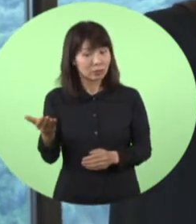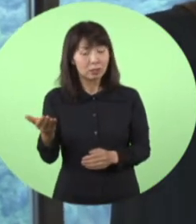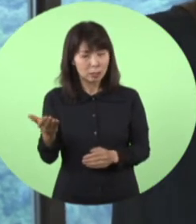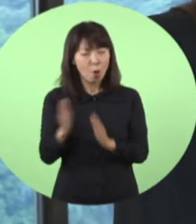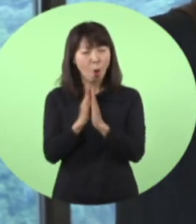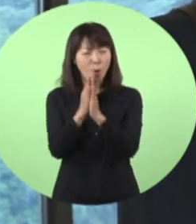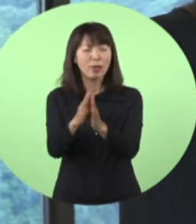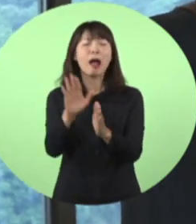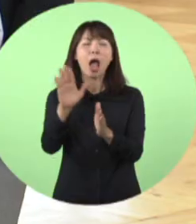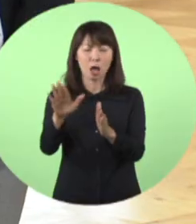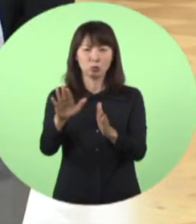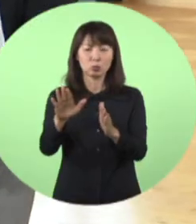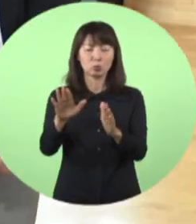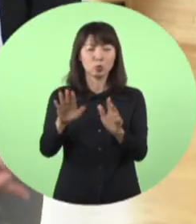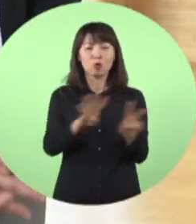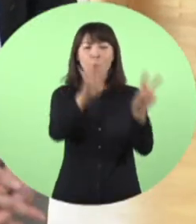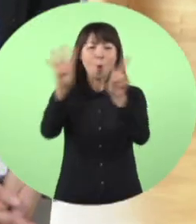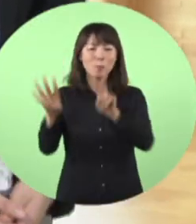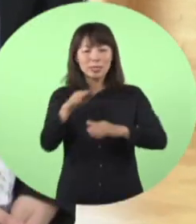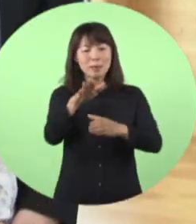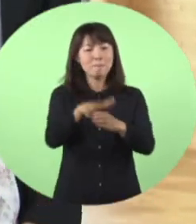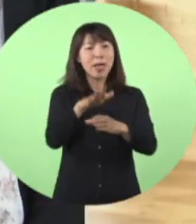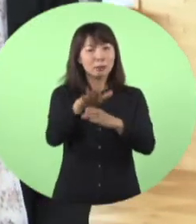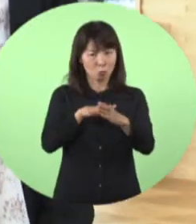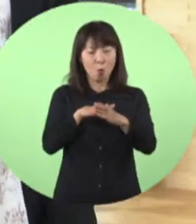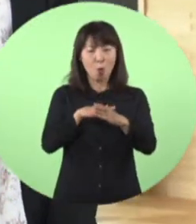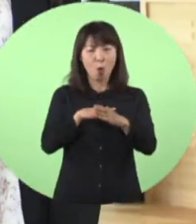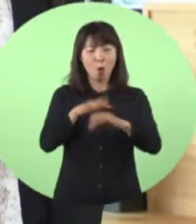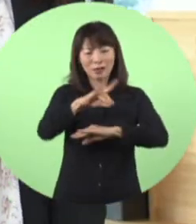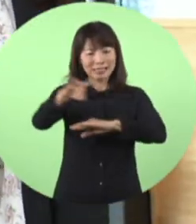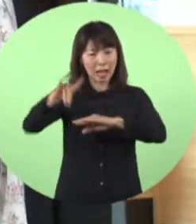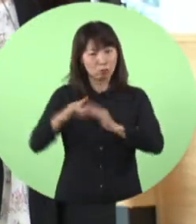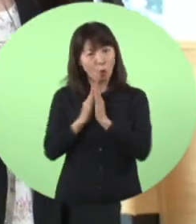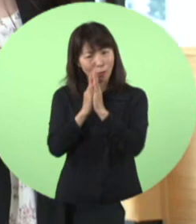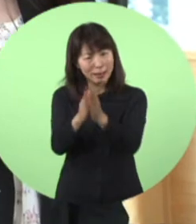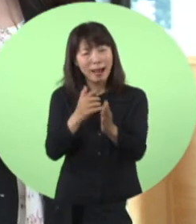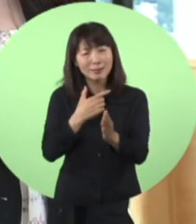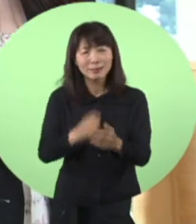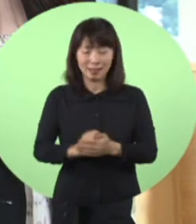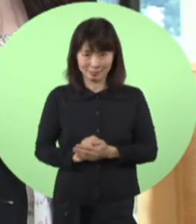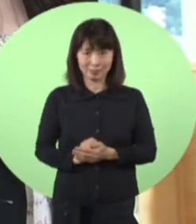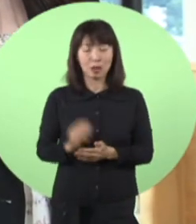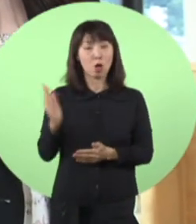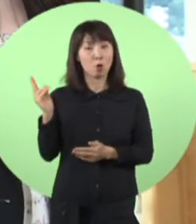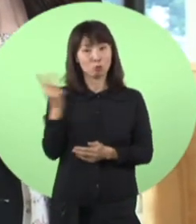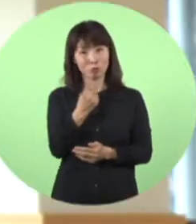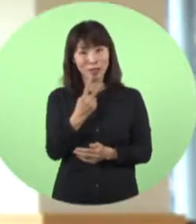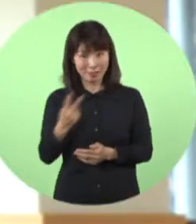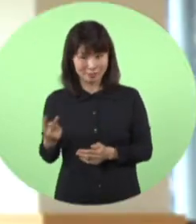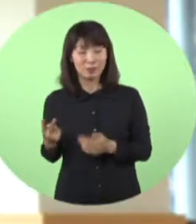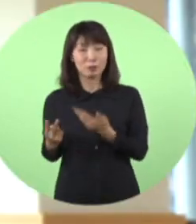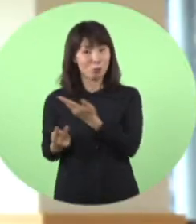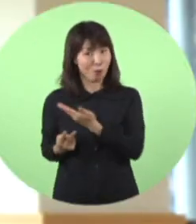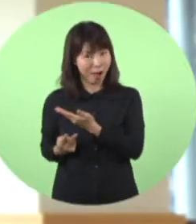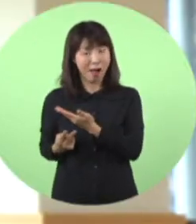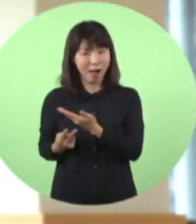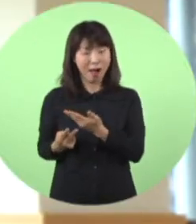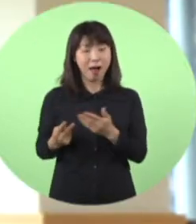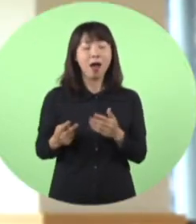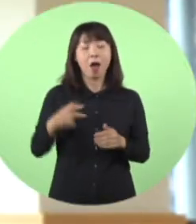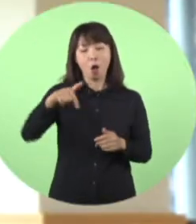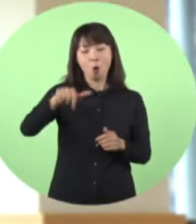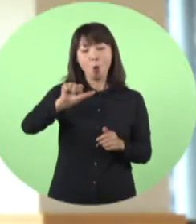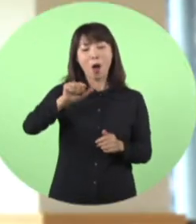画しませんか。 実はこちらの2人、コンビニエンスストアファミリーマートの商品開発担当